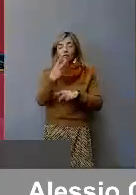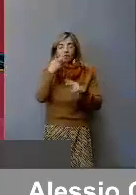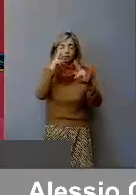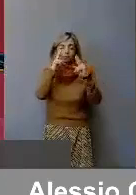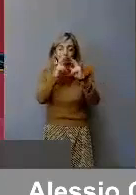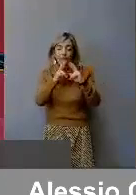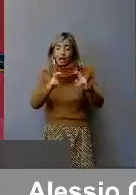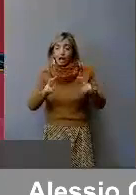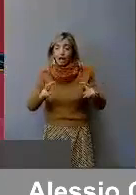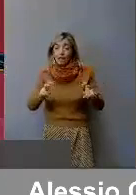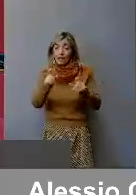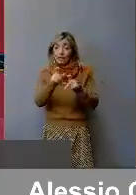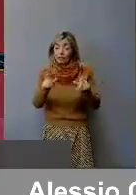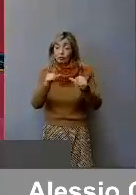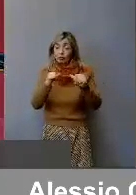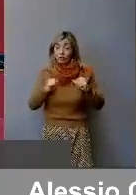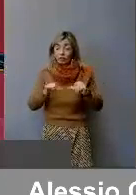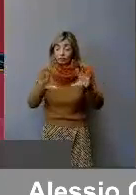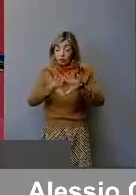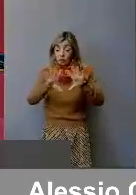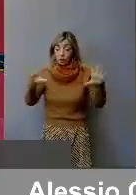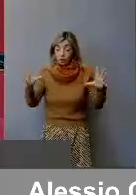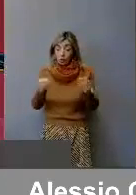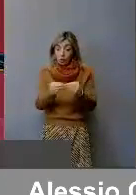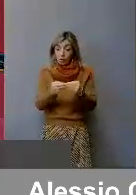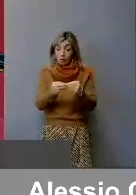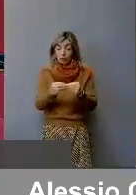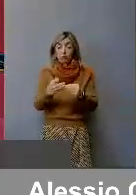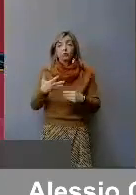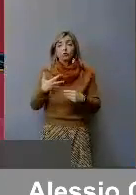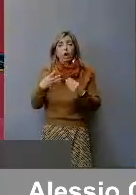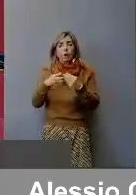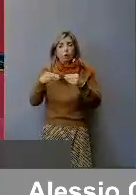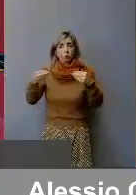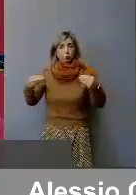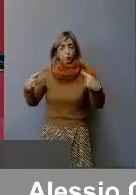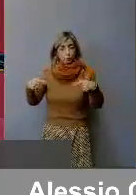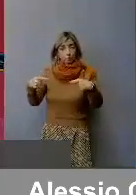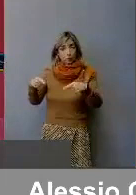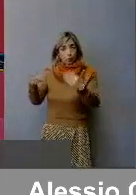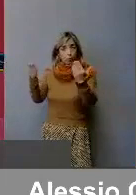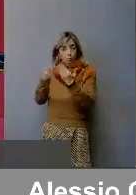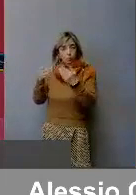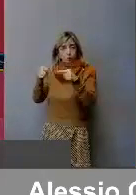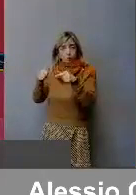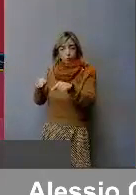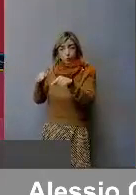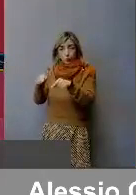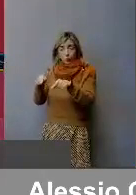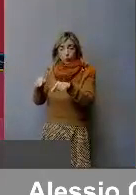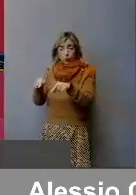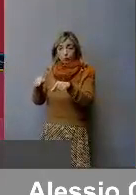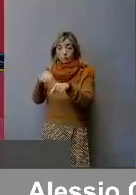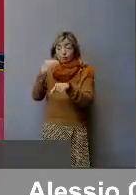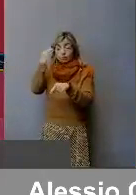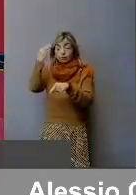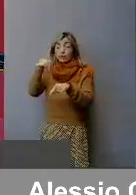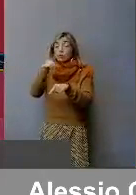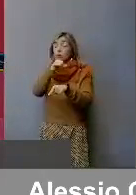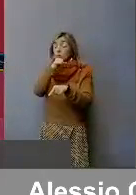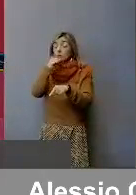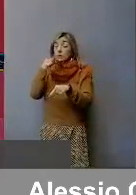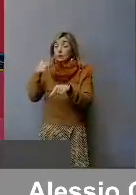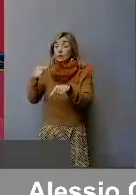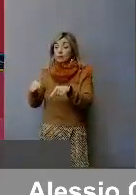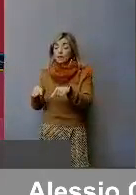globale abbiamo uno strumento che è già quello studio io credo che sia utile assessore mettere in campo